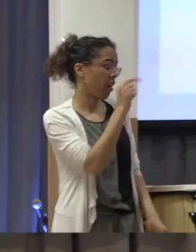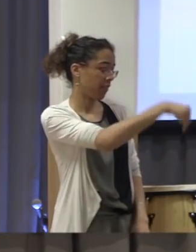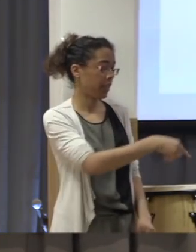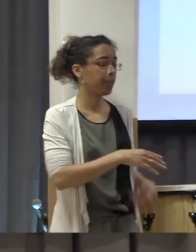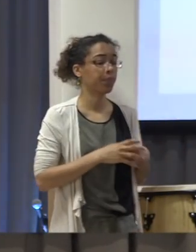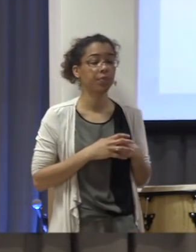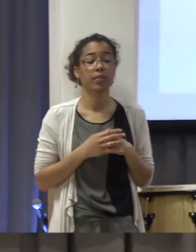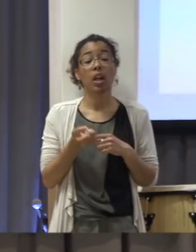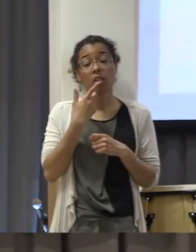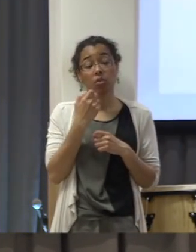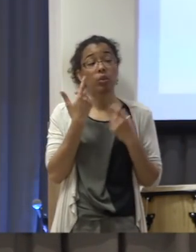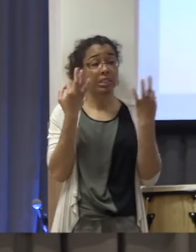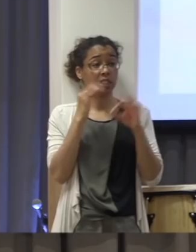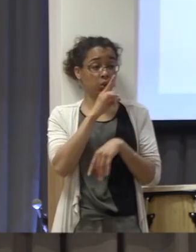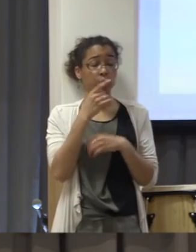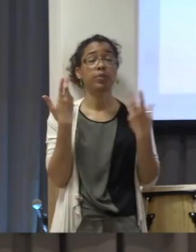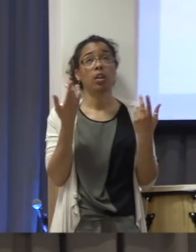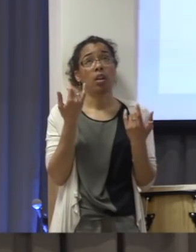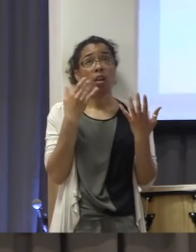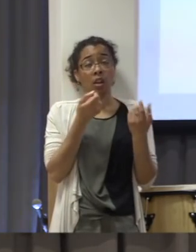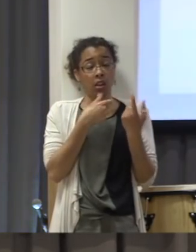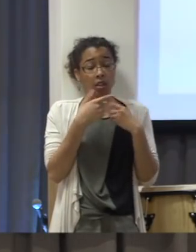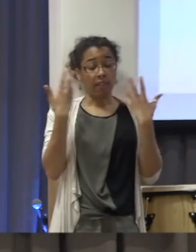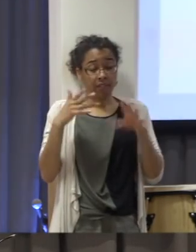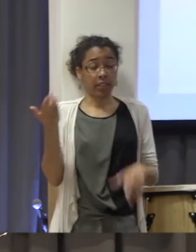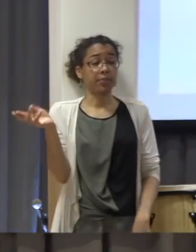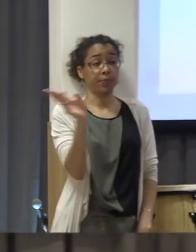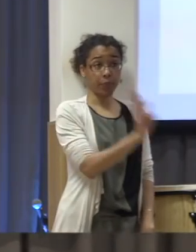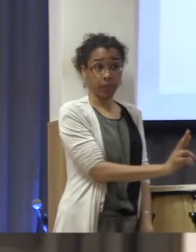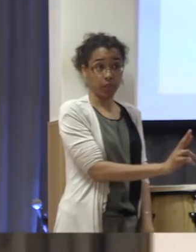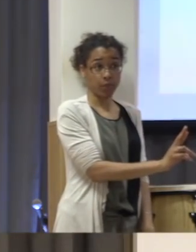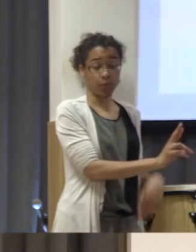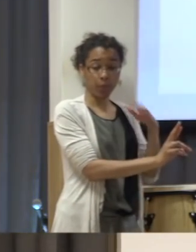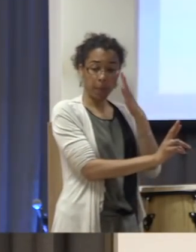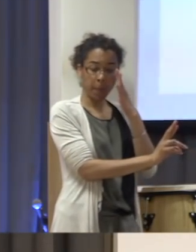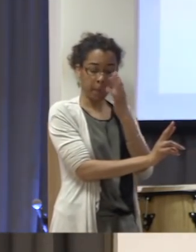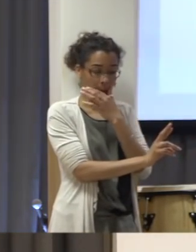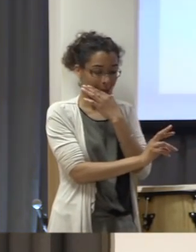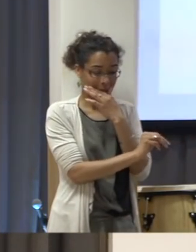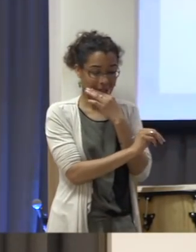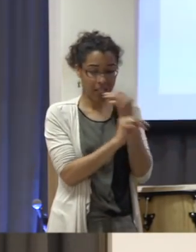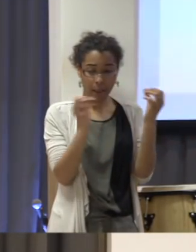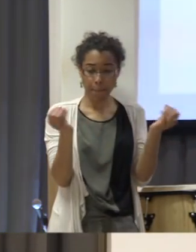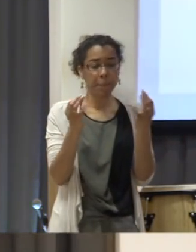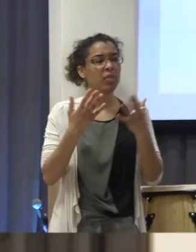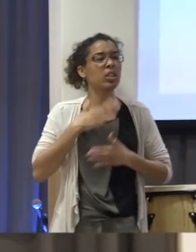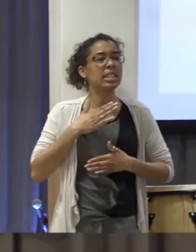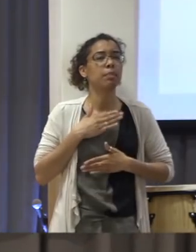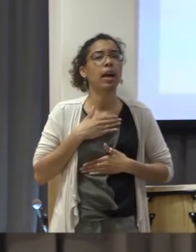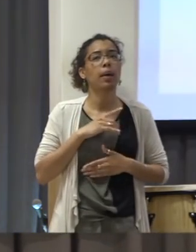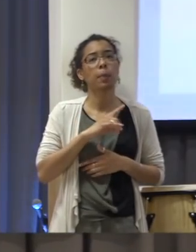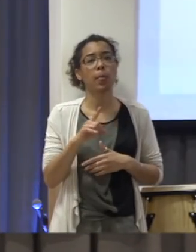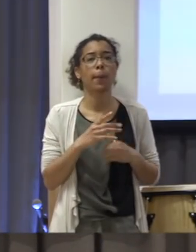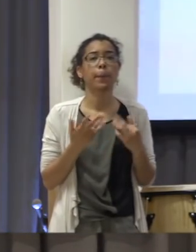Et j'ai fini mon traitement pendant 10 jours. Je retourne encore du jour. Vous savez, parfois, on dit la peur, mais ce n'est pas la peur, mais tu te